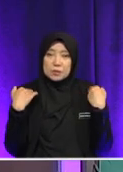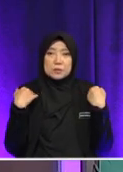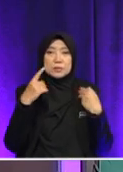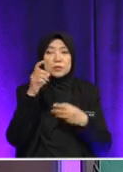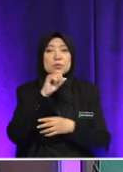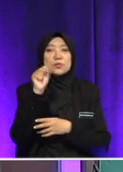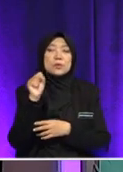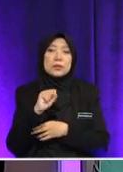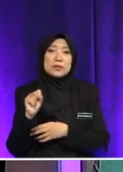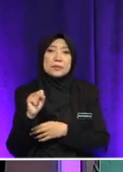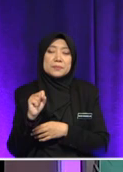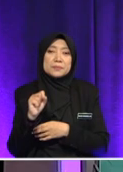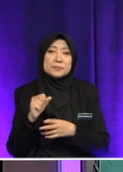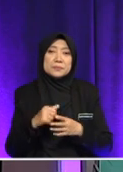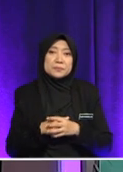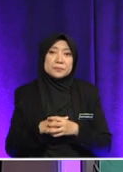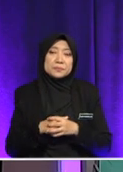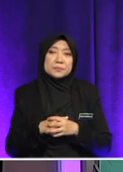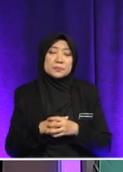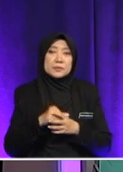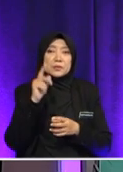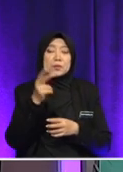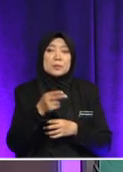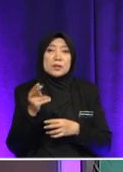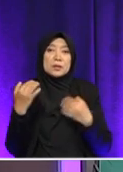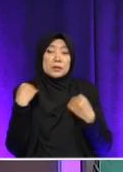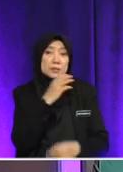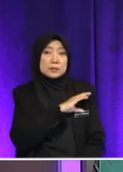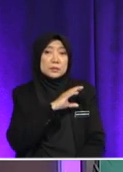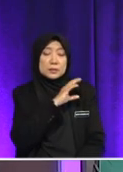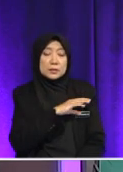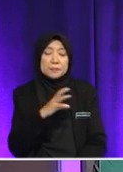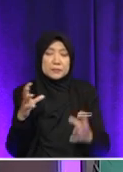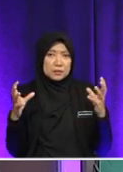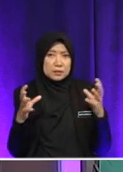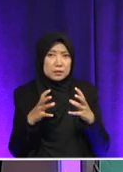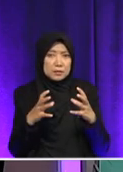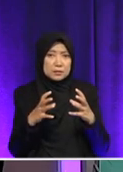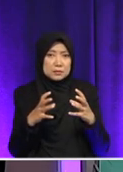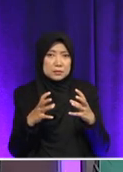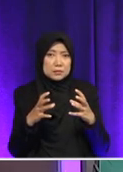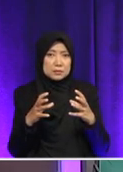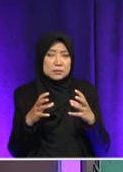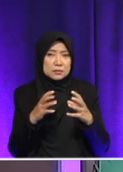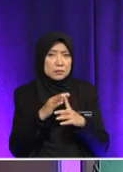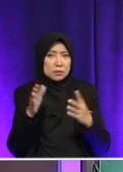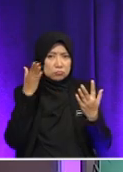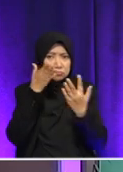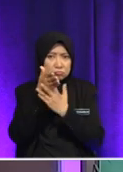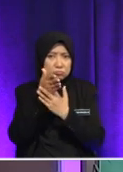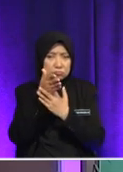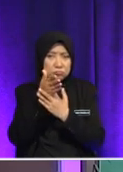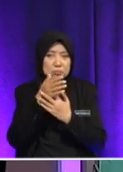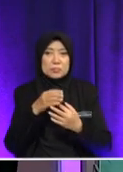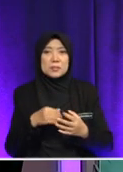soal Lan Oke so satu bahan mempunyai ciri-ciri berikut keras dan tak cahaya Oke takluk cahaya ini masuk tak